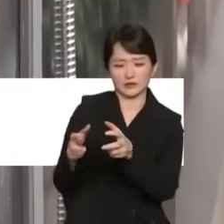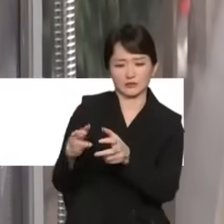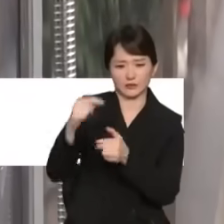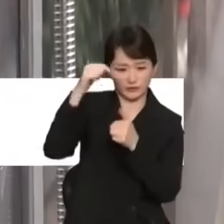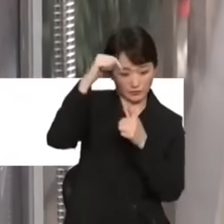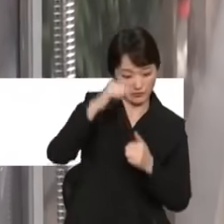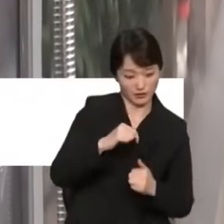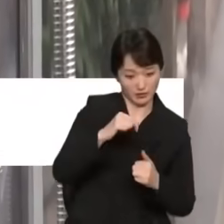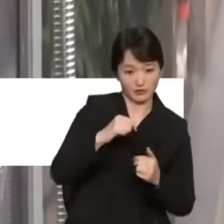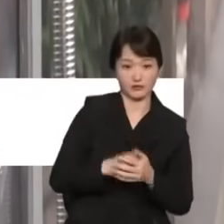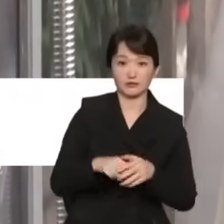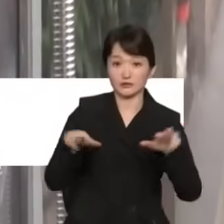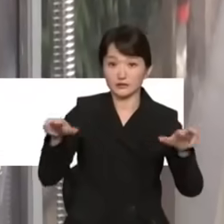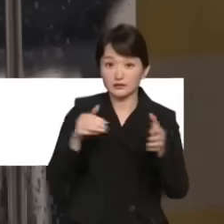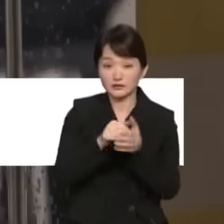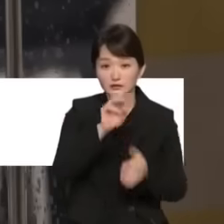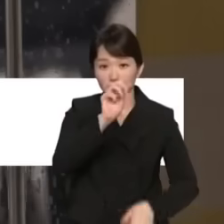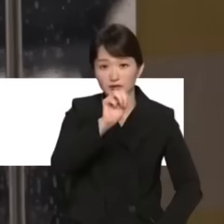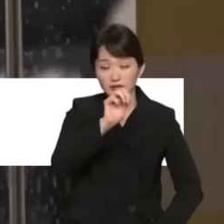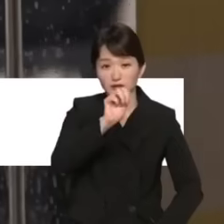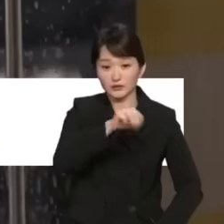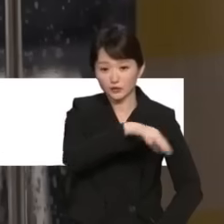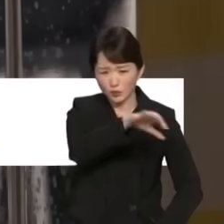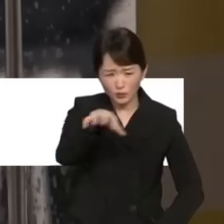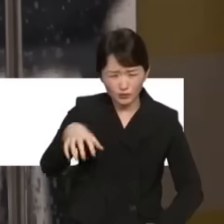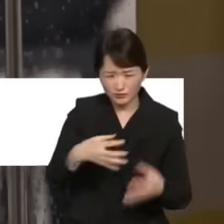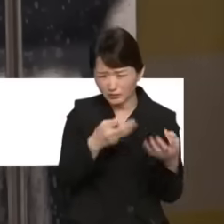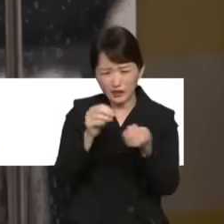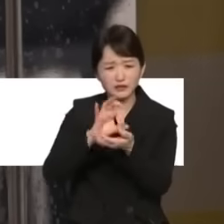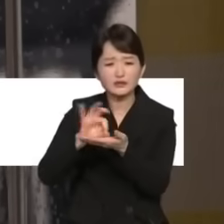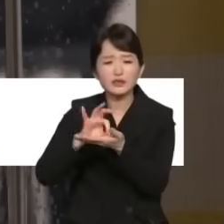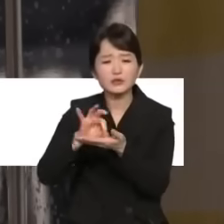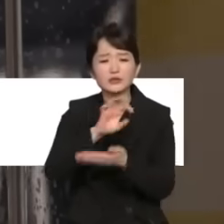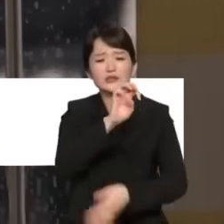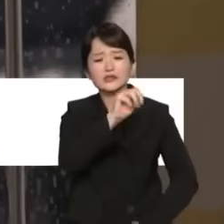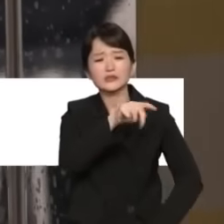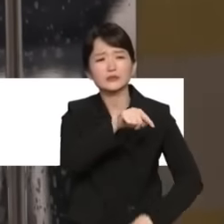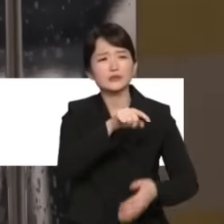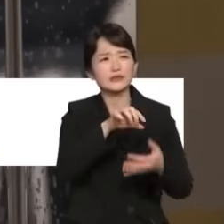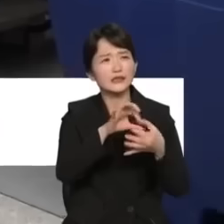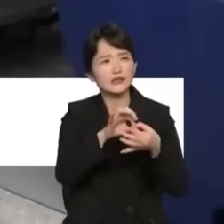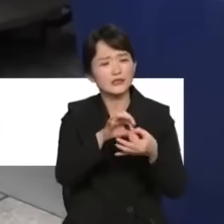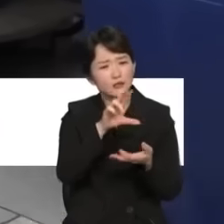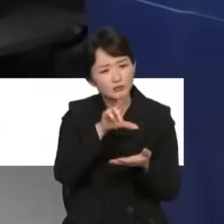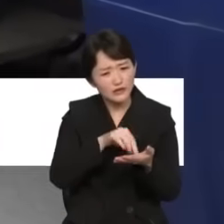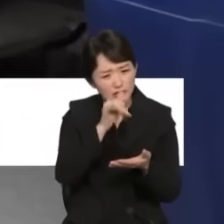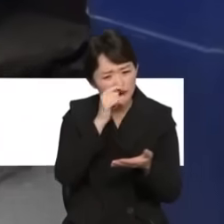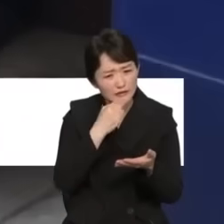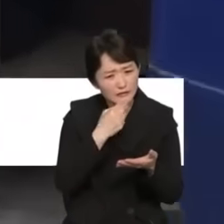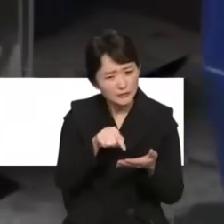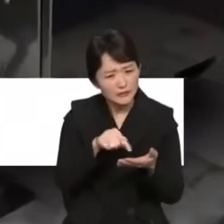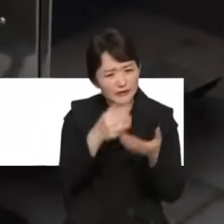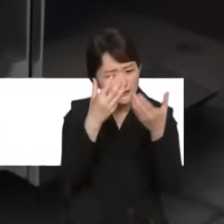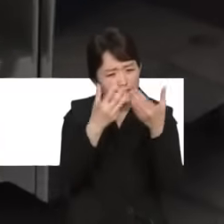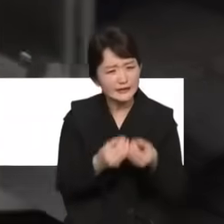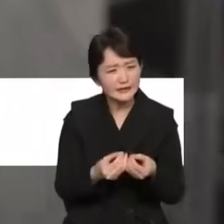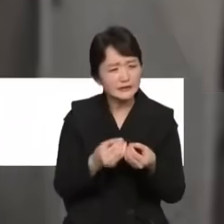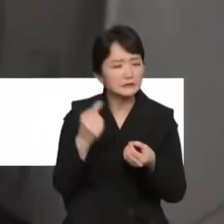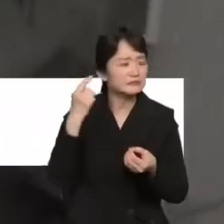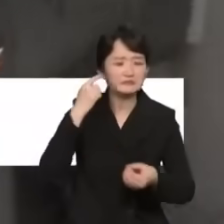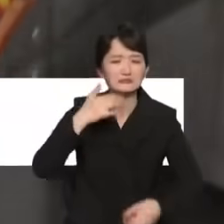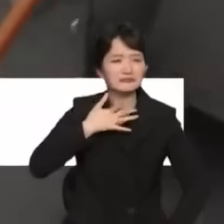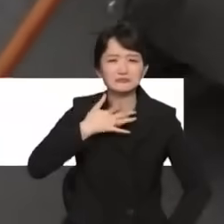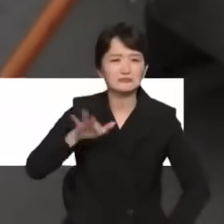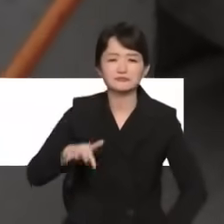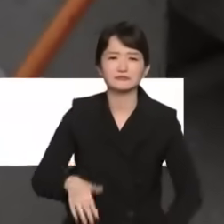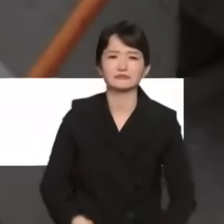이제까지 EM이 전국적으로 다 많이 사용하는데 이물 사용해서 어떤 부작용이 일어났다든가 이런 거는 사실은